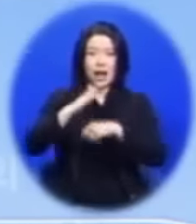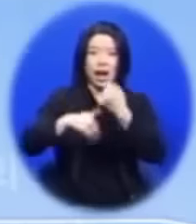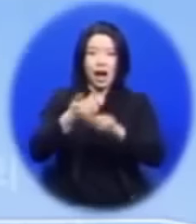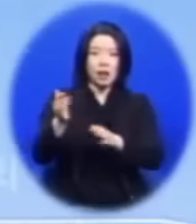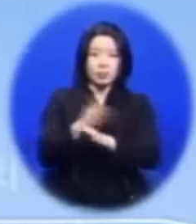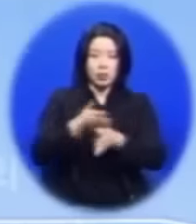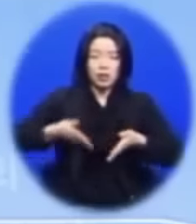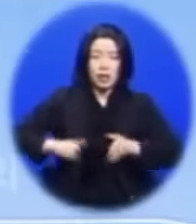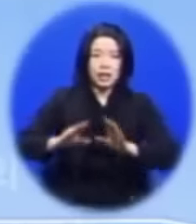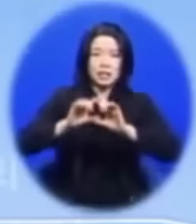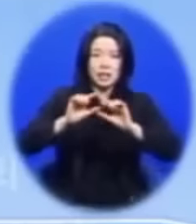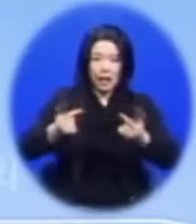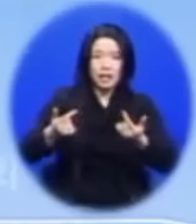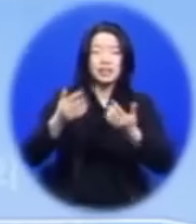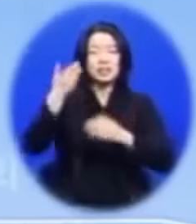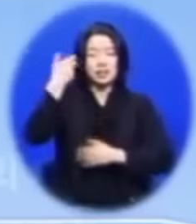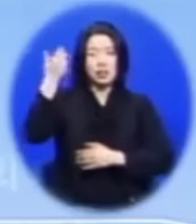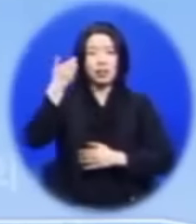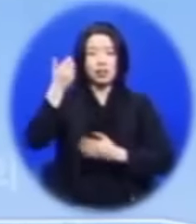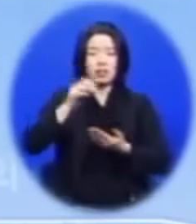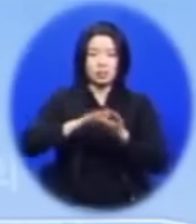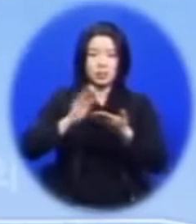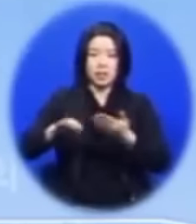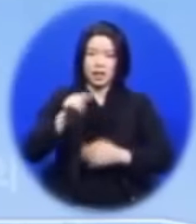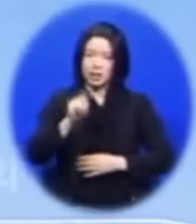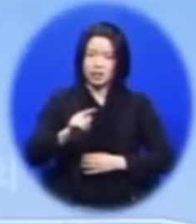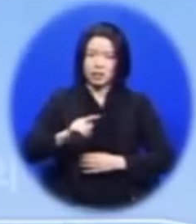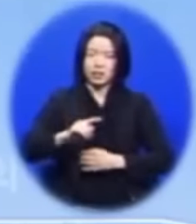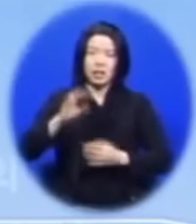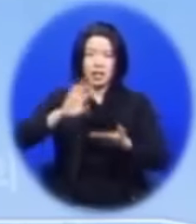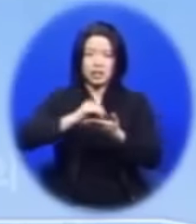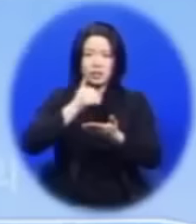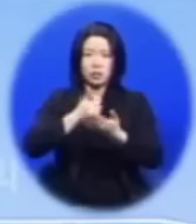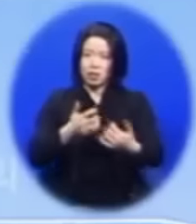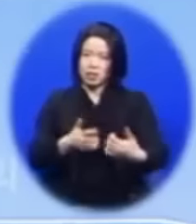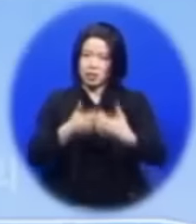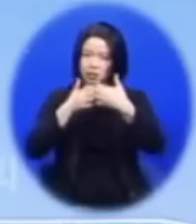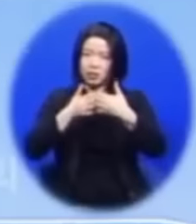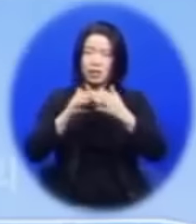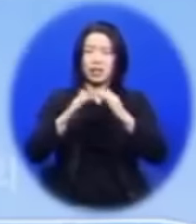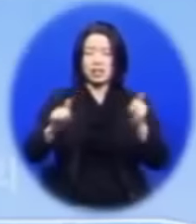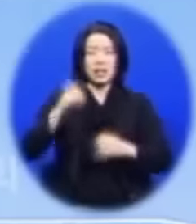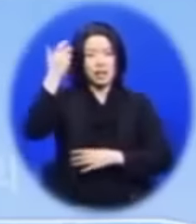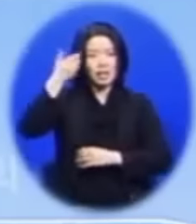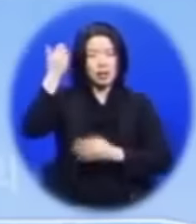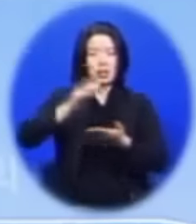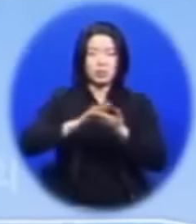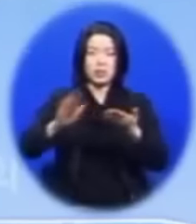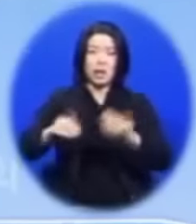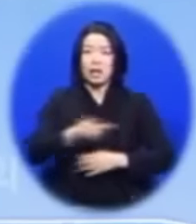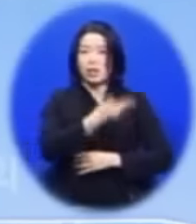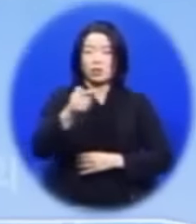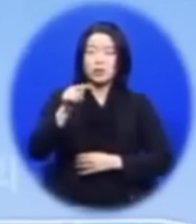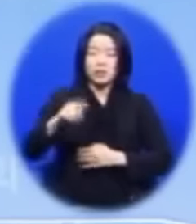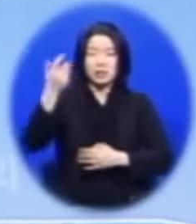나지 않은 영입니다 그것은 그리스도의 적대자의 영입니다 여러분은 그 영이 올 것이라는 말을